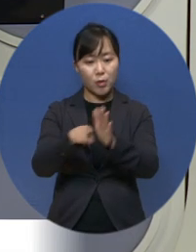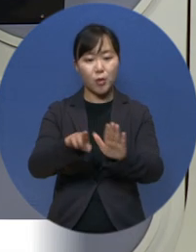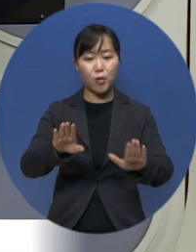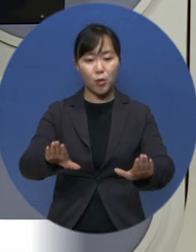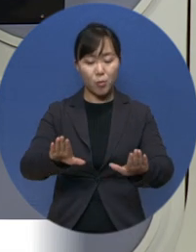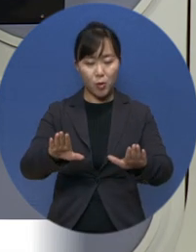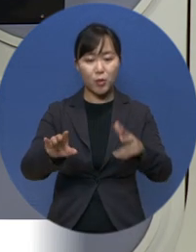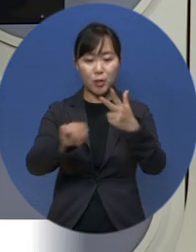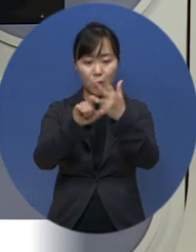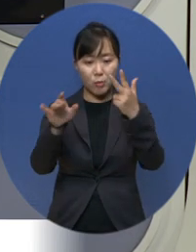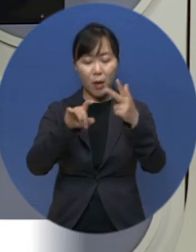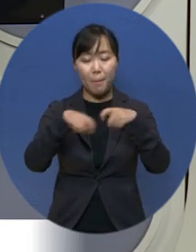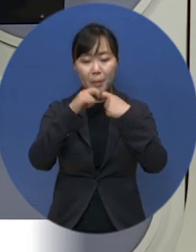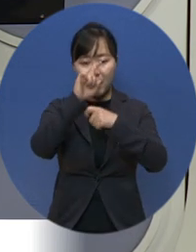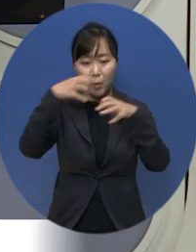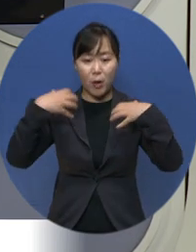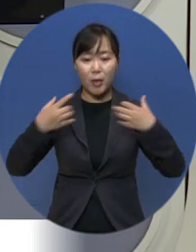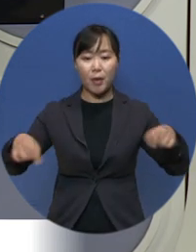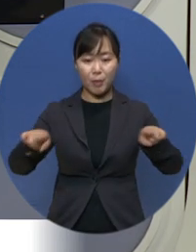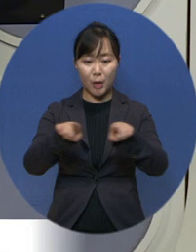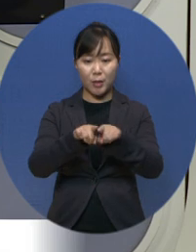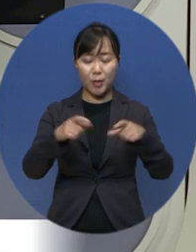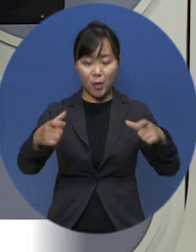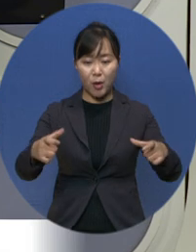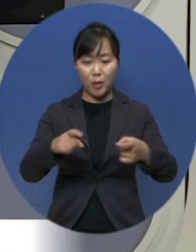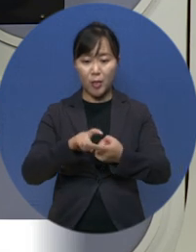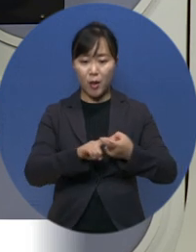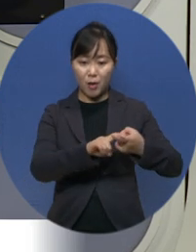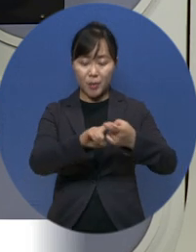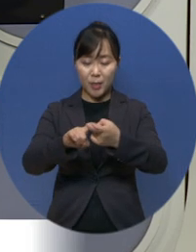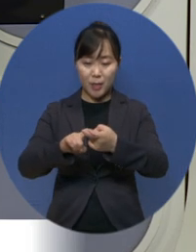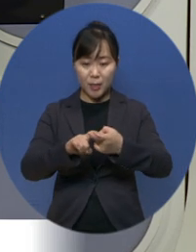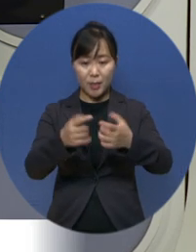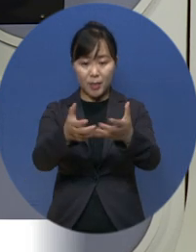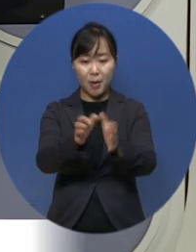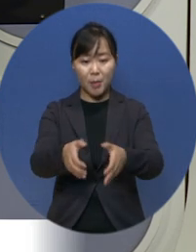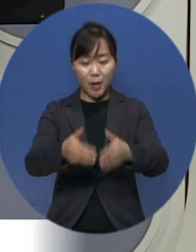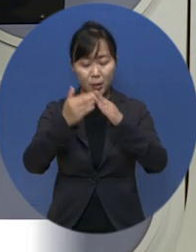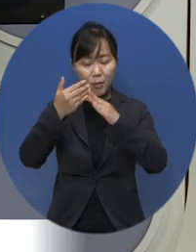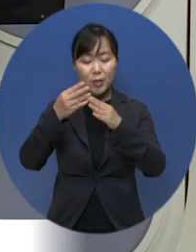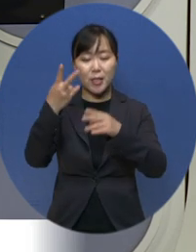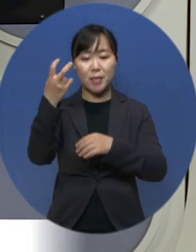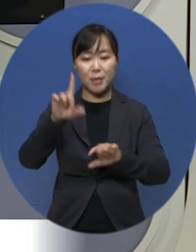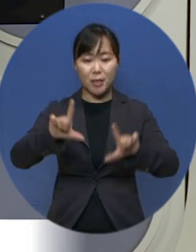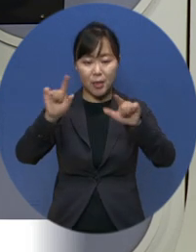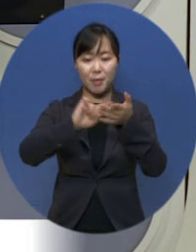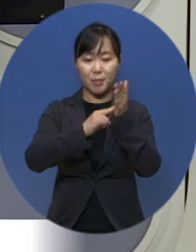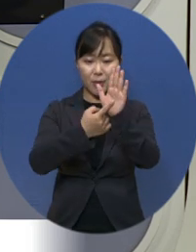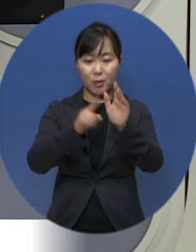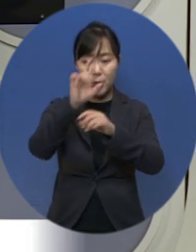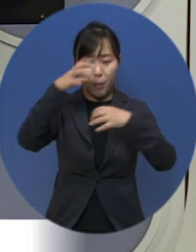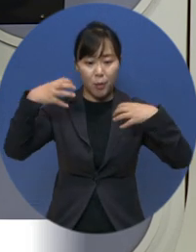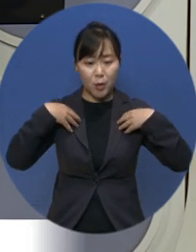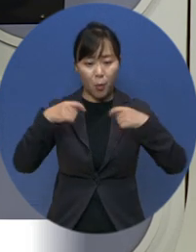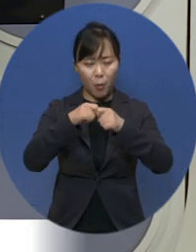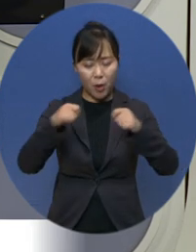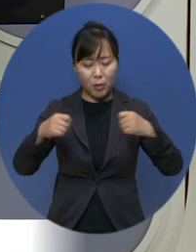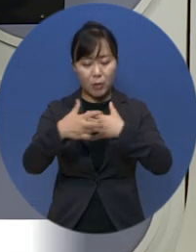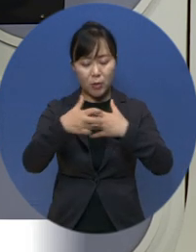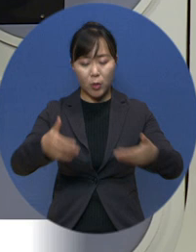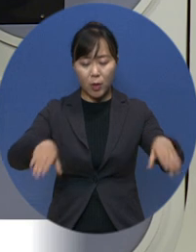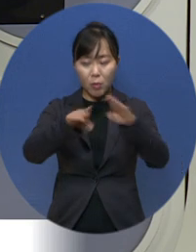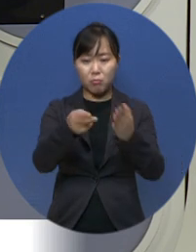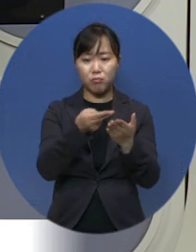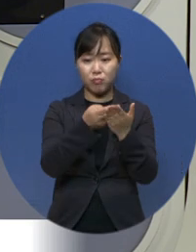민관이 참여한 권역별 허비 체를 구성한다고 지난 22일 밝혔습니다 정부는 장기간 의료기관의